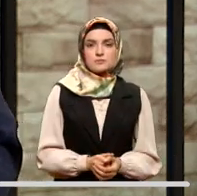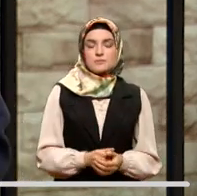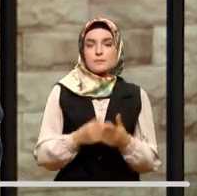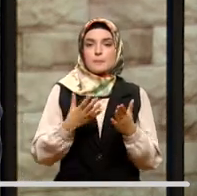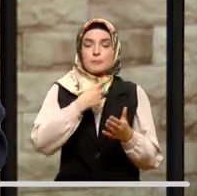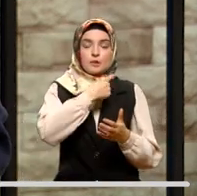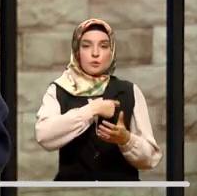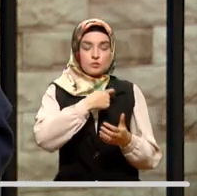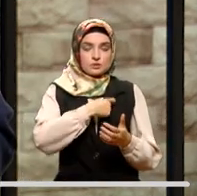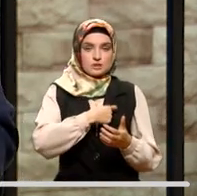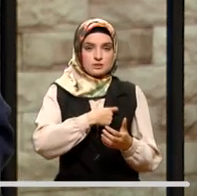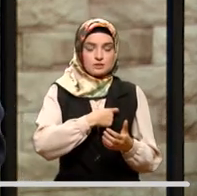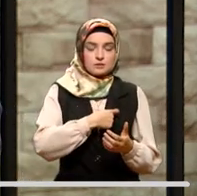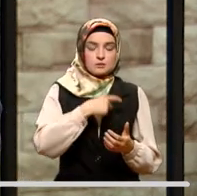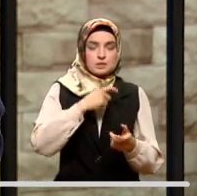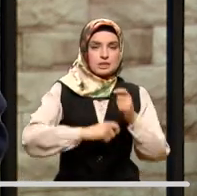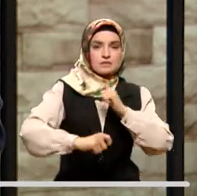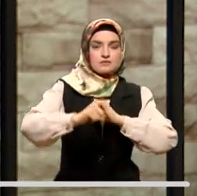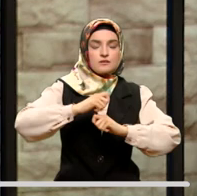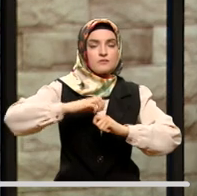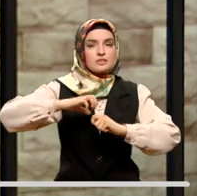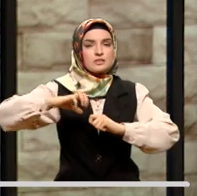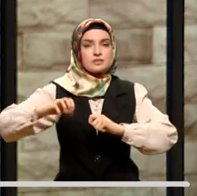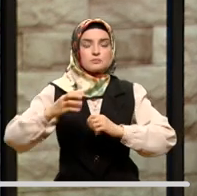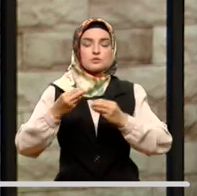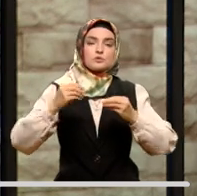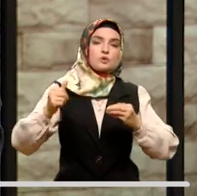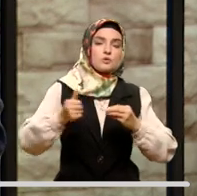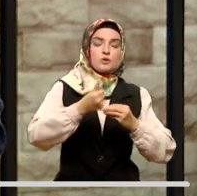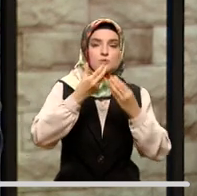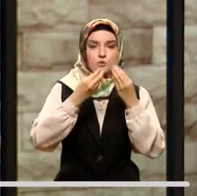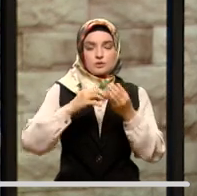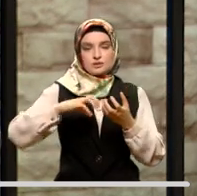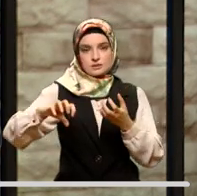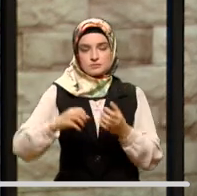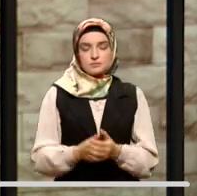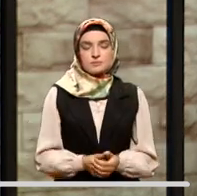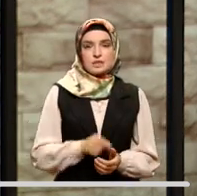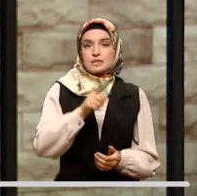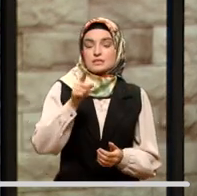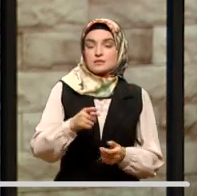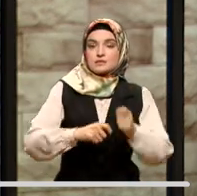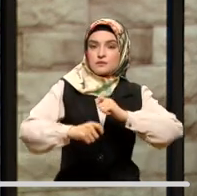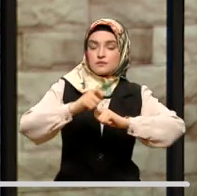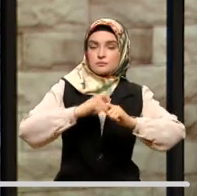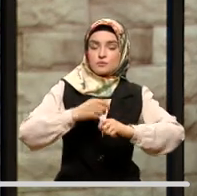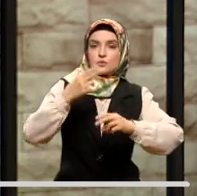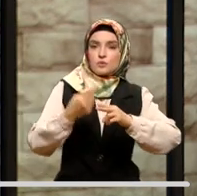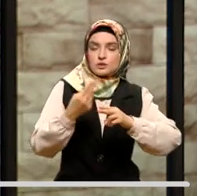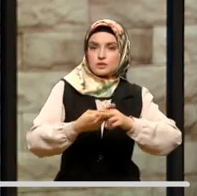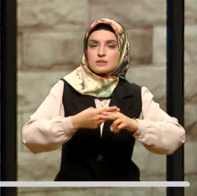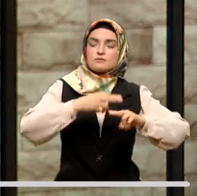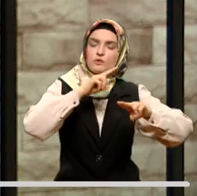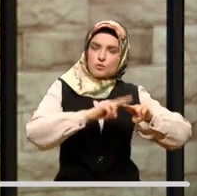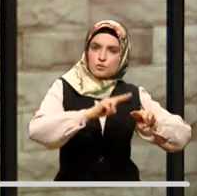özellikle muamelat dediğimiz davranış kısmı en önemli olan kısmıdır. Siz davranış kısmına hem örnekliğinizle hem